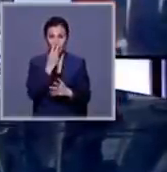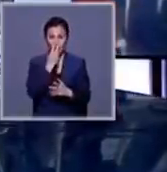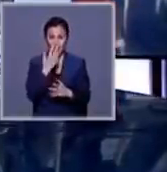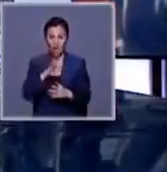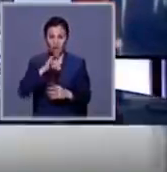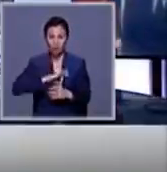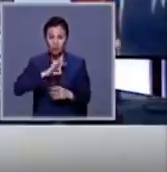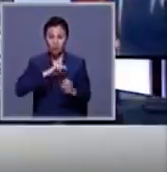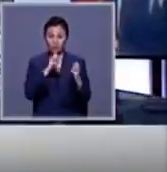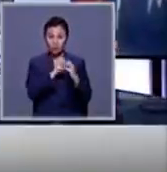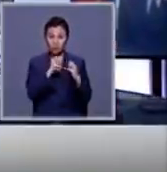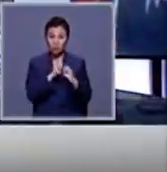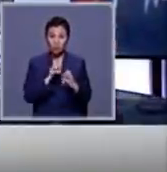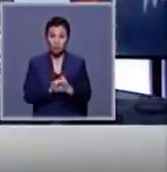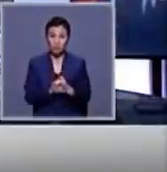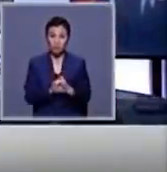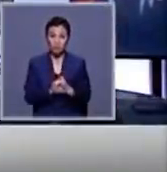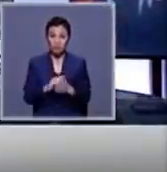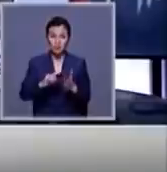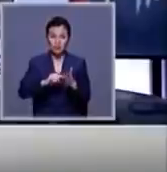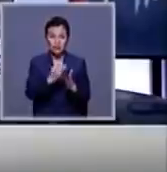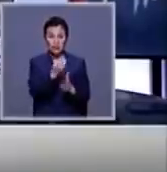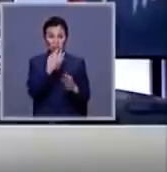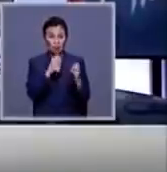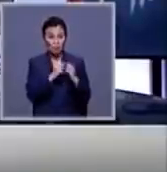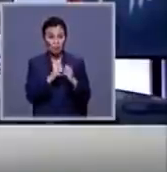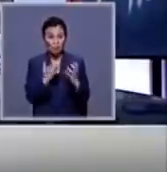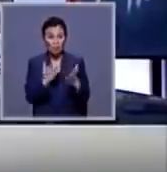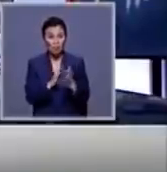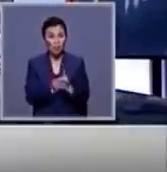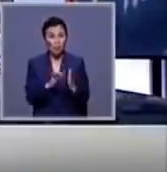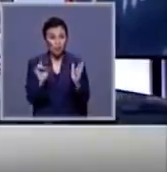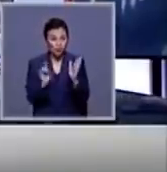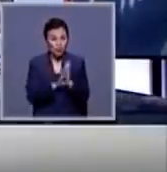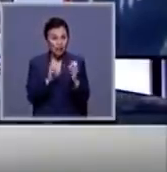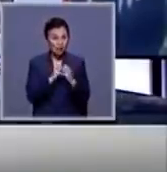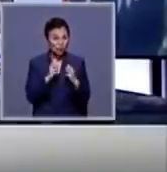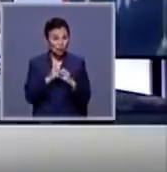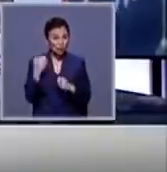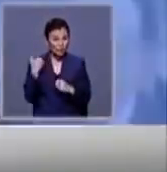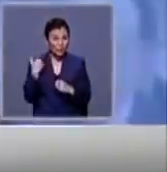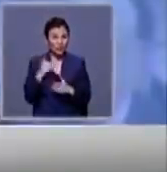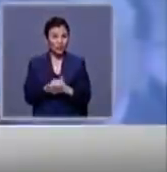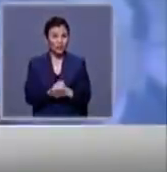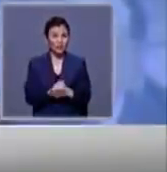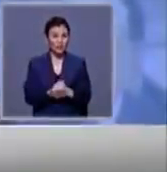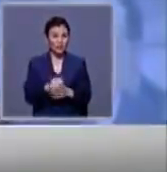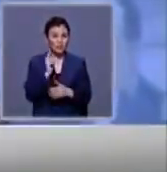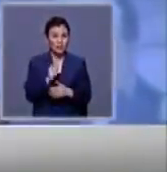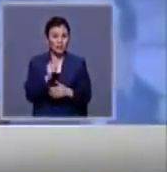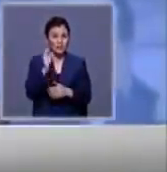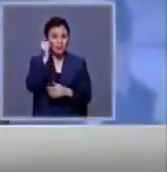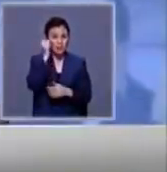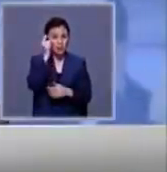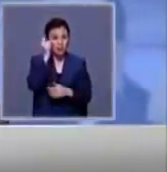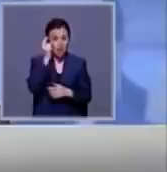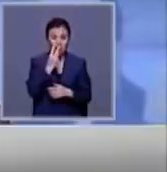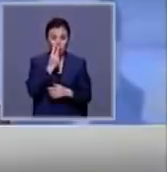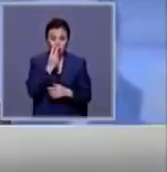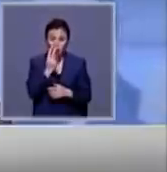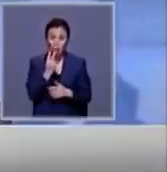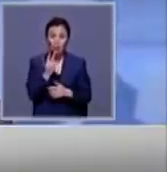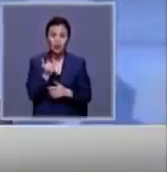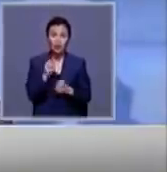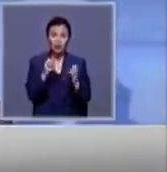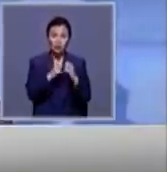าแต่ว่าพี่ถึกตอนแรกบอกว่าไม่ยุ่งสุดท้ายนี่ไงเห็นไหมแล้วมันจะมี คือพอเราเข้าใจเราก็เข้าใจอะฮะแต่ว่า